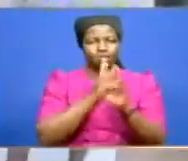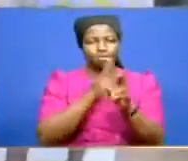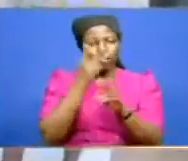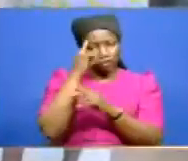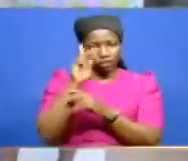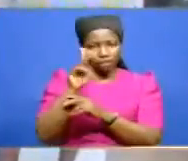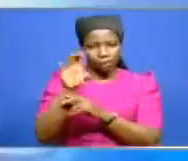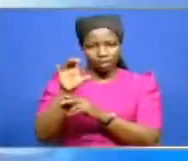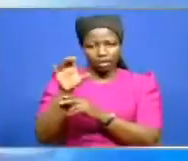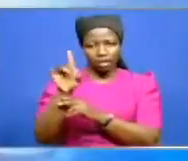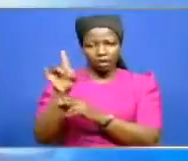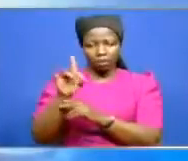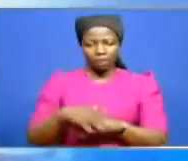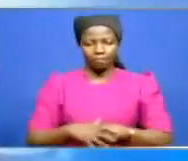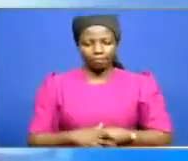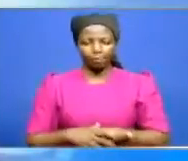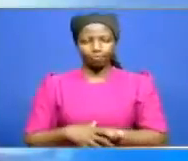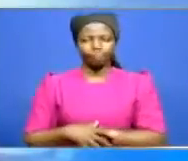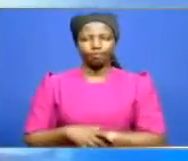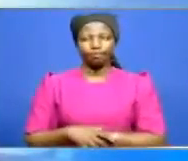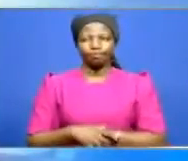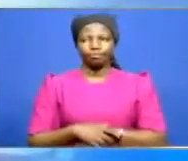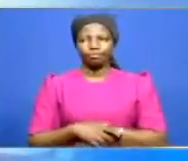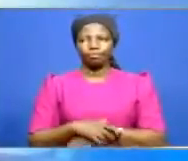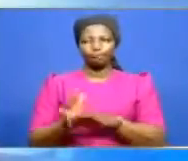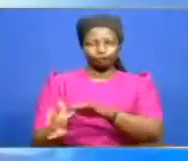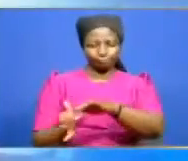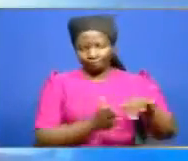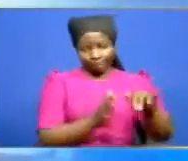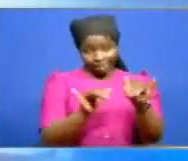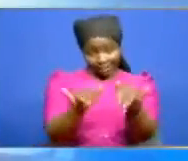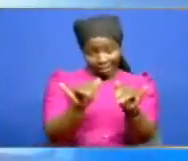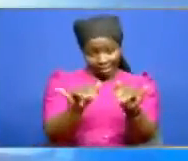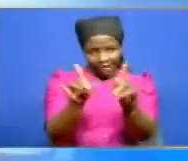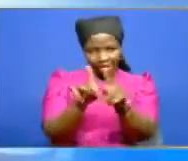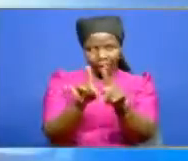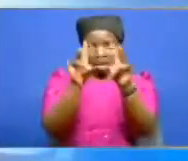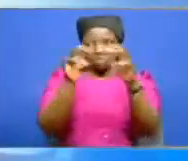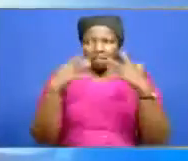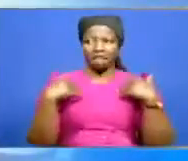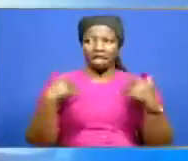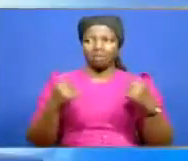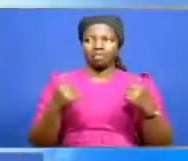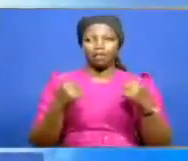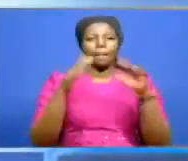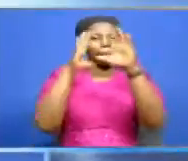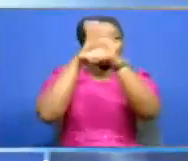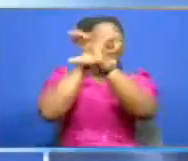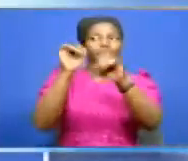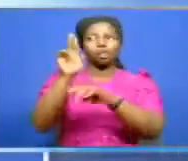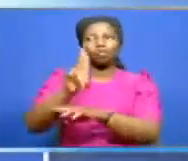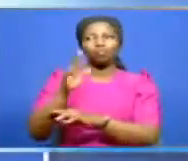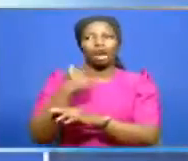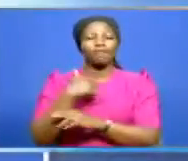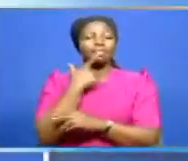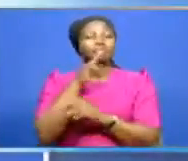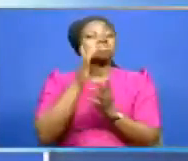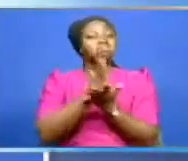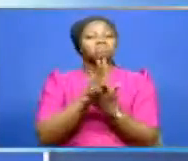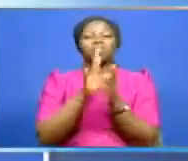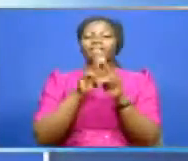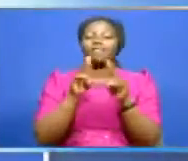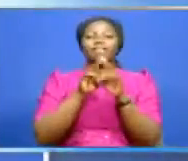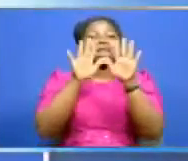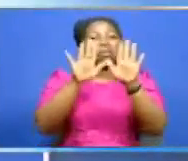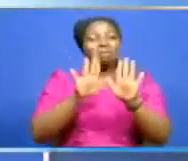Nairobi. Na mtazamaji, tukisalia kwenye masuala ya afya, ni kwa Rais Uhuru Kenyatta amekariri haja ya kuwepo kwa ushirikiano